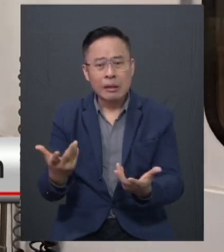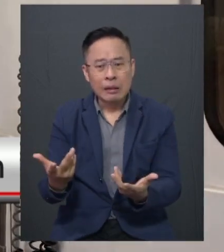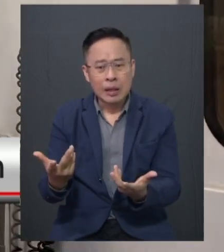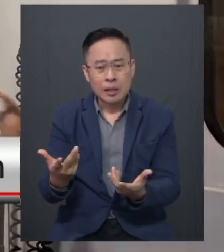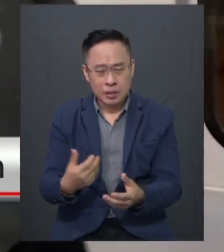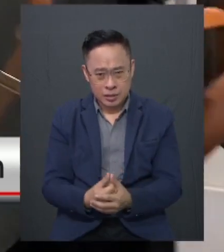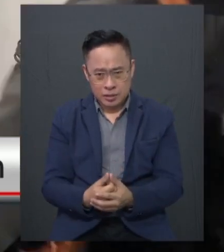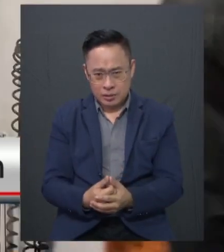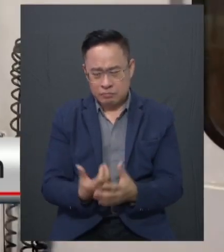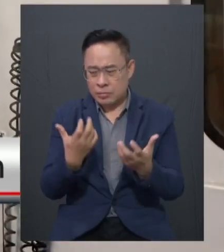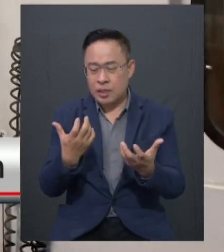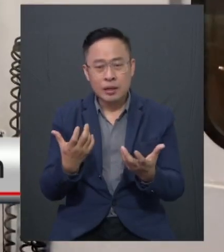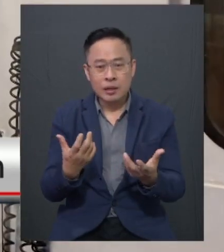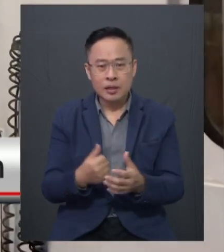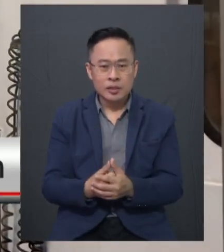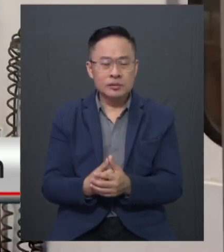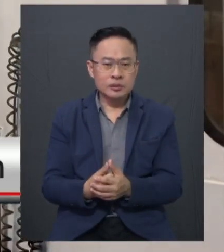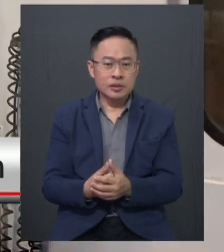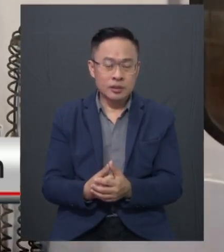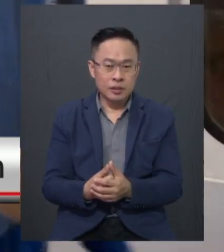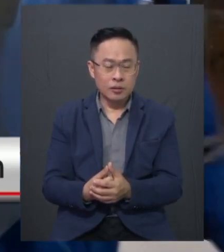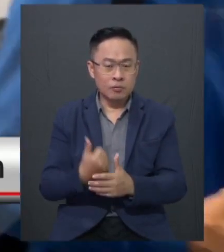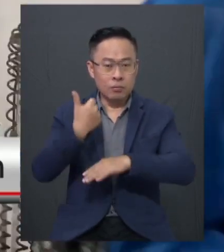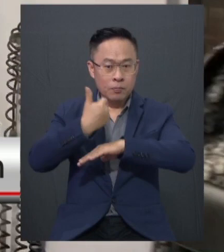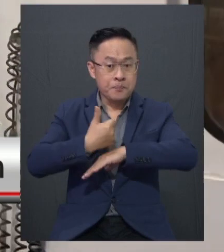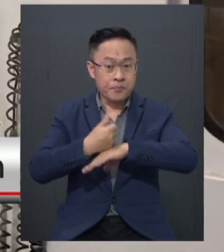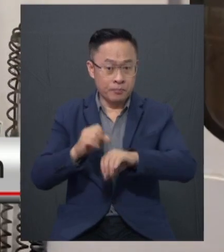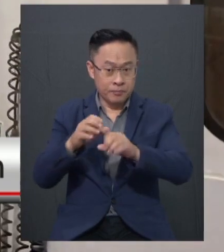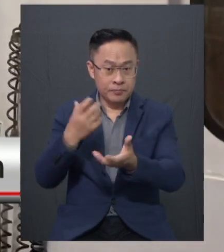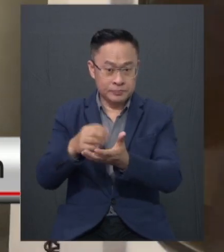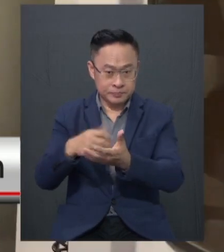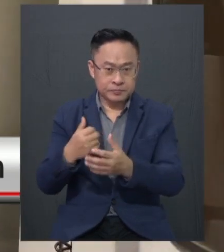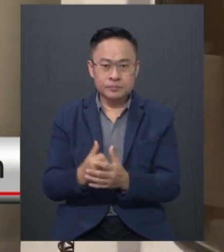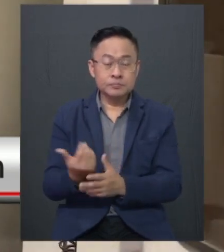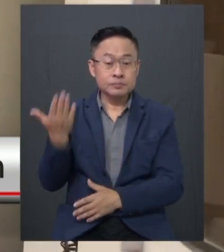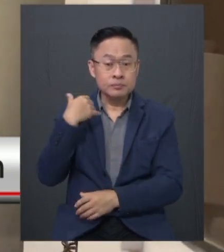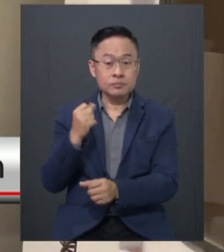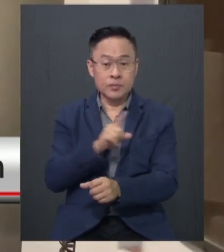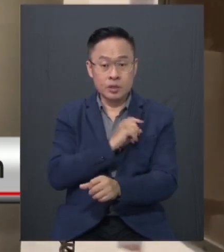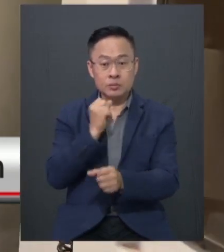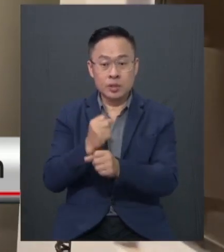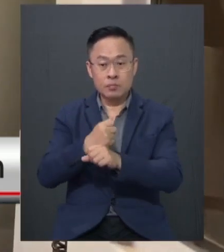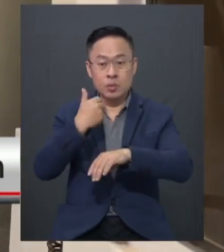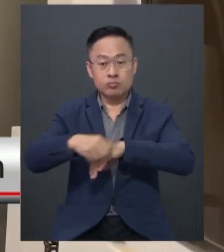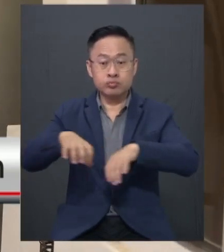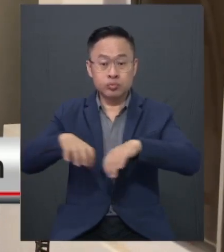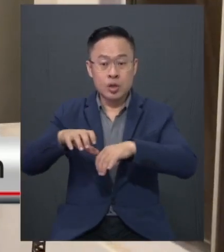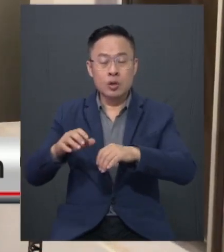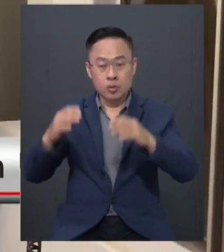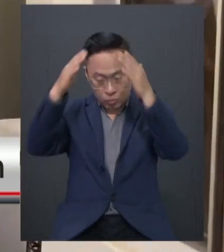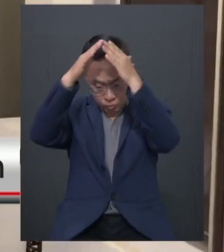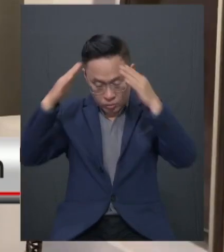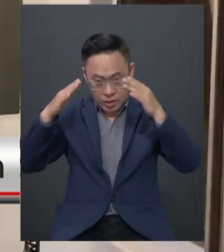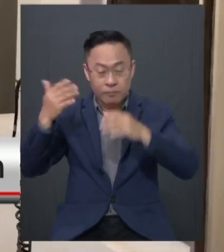ข็งๆอ่ะ มาโน่บอกว่าตอนสมัยที่คุมวีลีกเนี่ยผมก็เคยไปเล่นที่สนามนี้มาแล้ว มันไม่ได้แย่เหมือนในรูปม